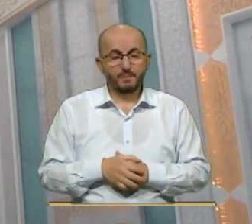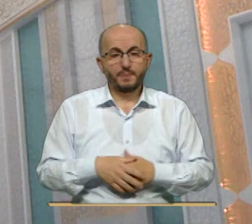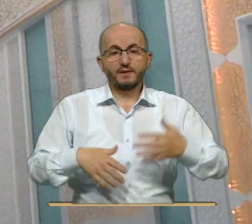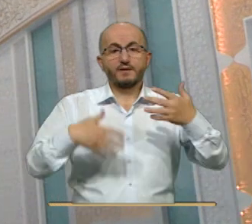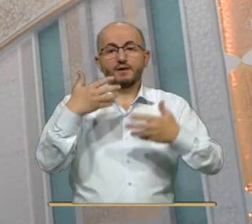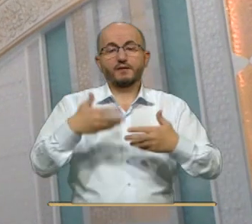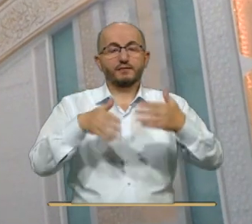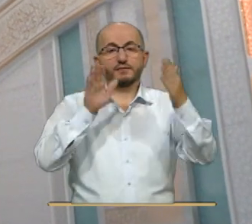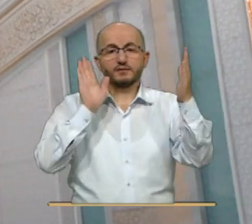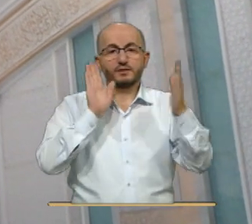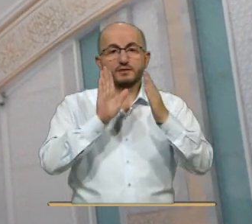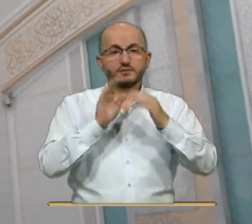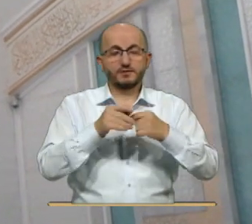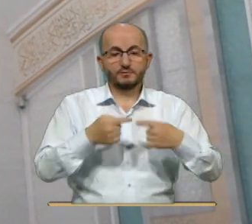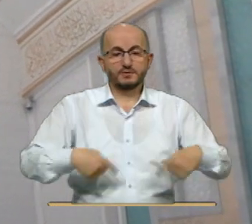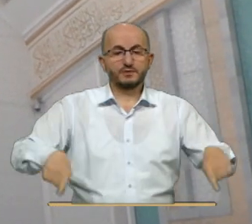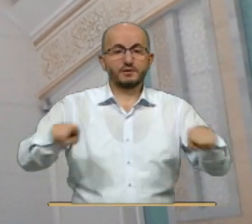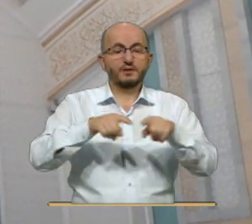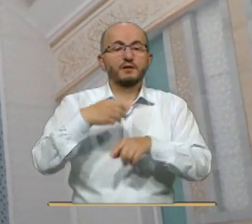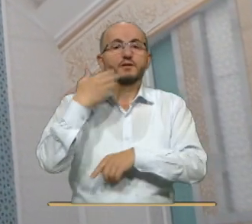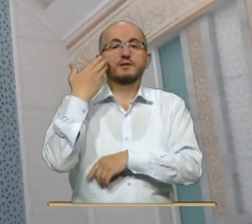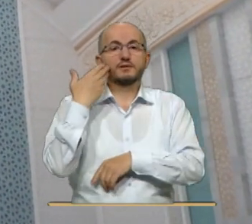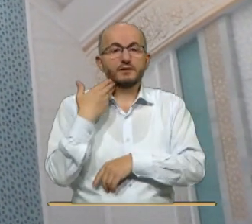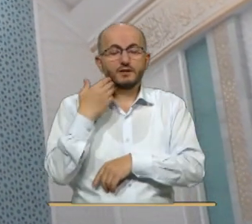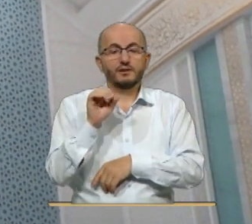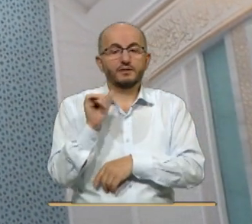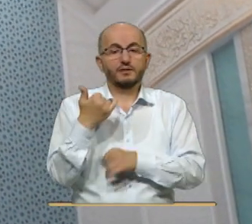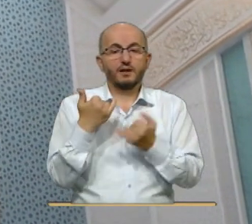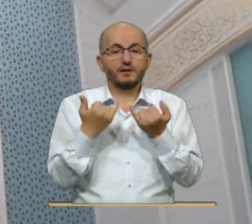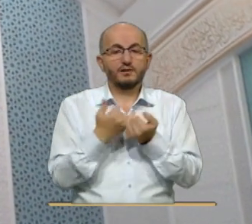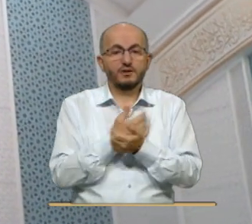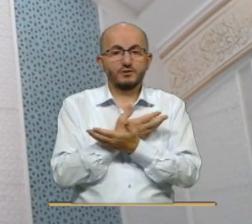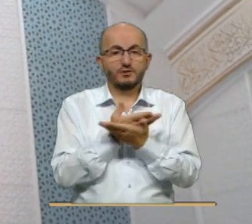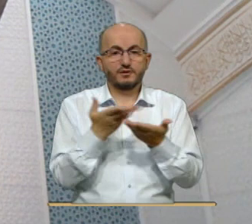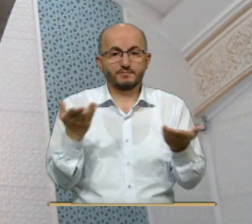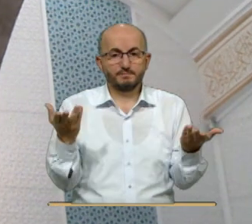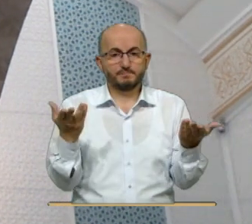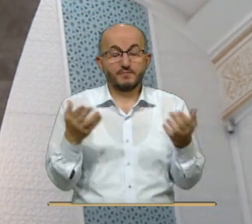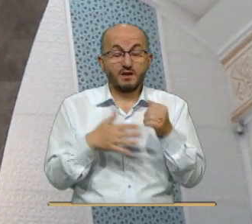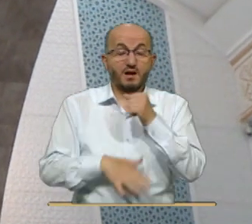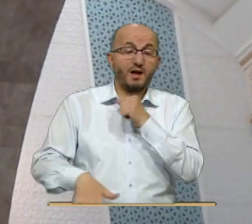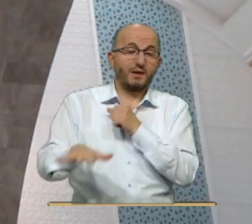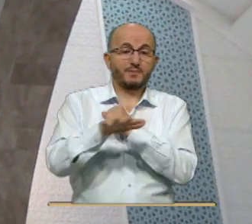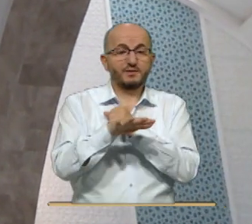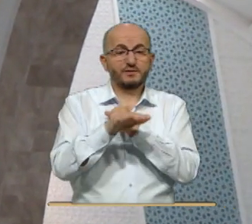Ekranları karşısında bizleri izleyen değerli kardeşlerim, hepinize